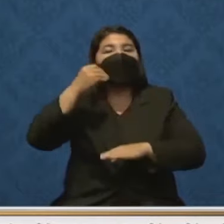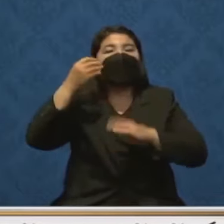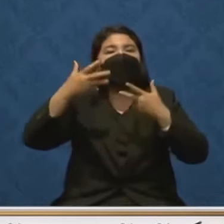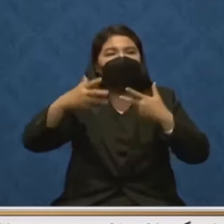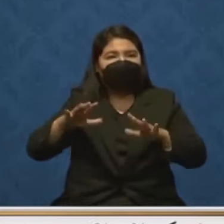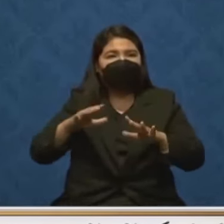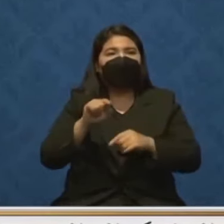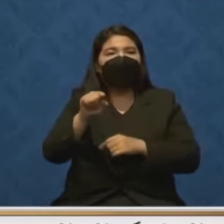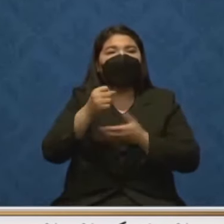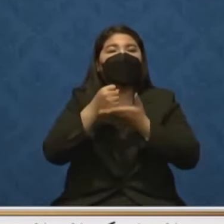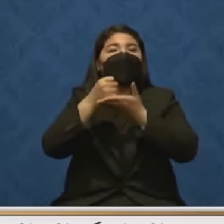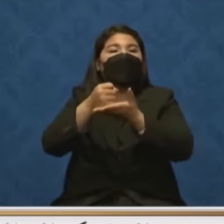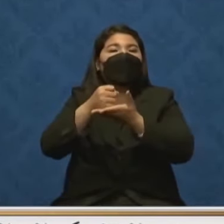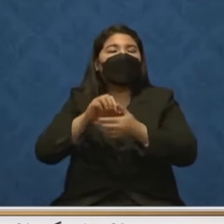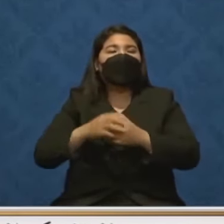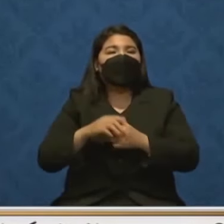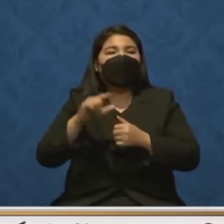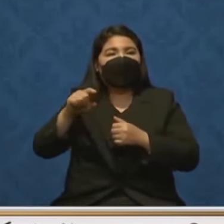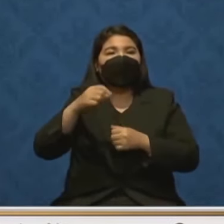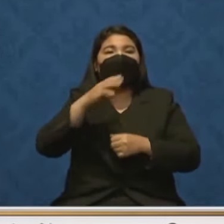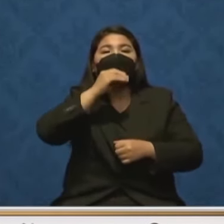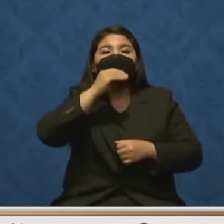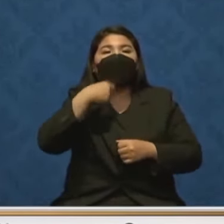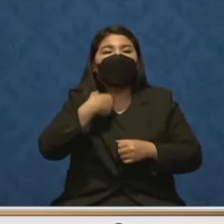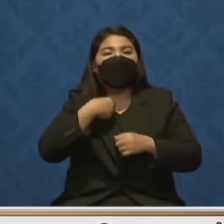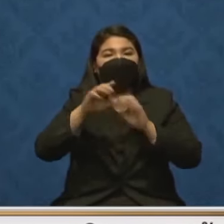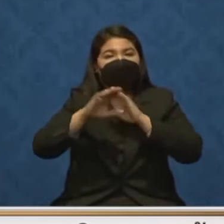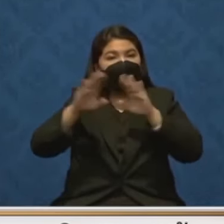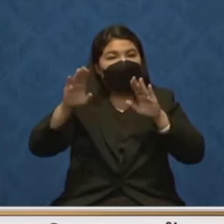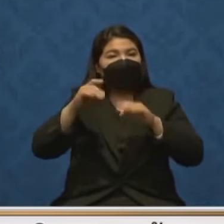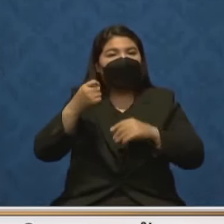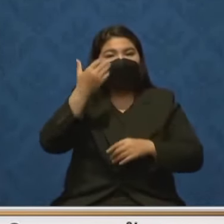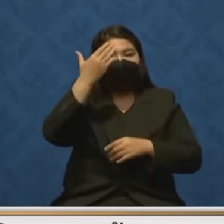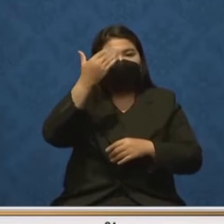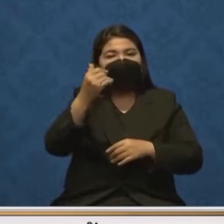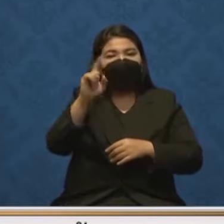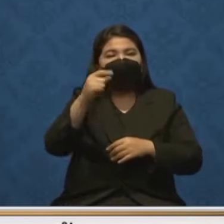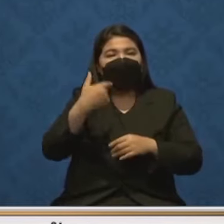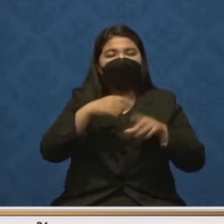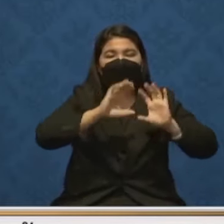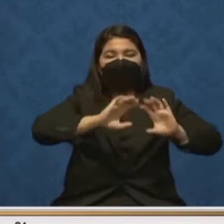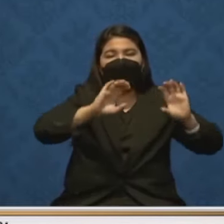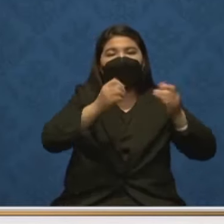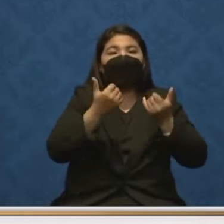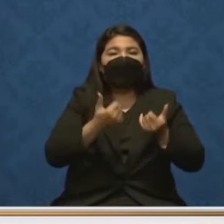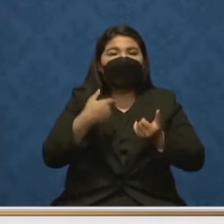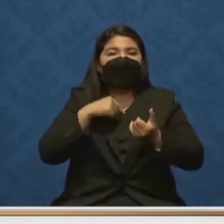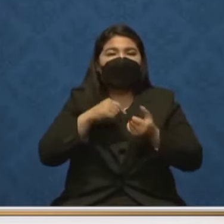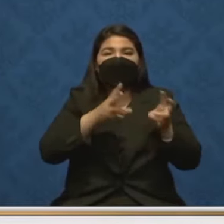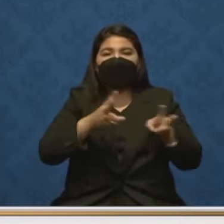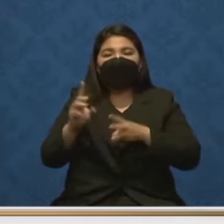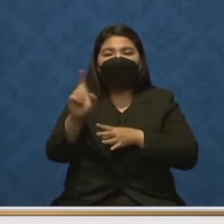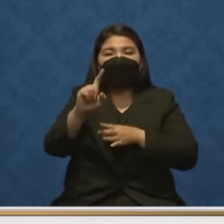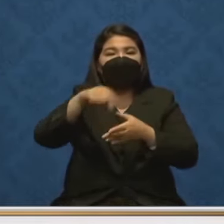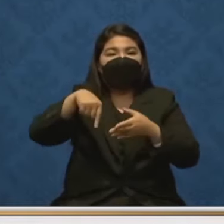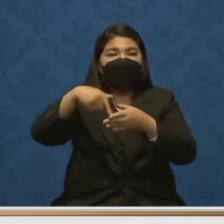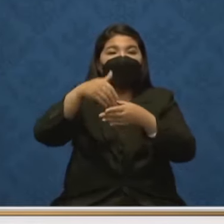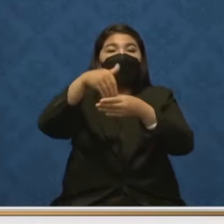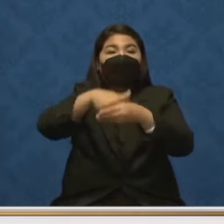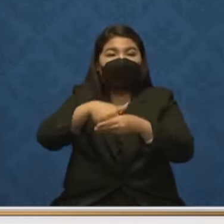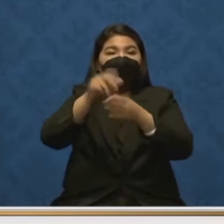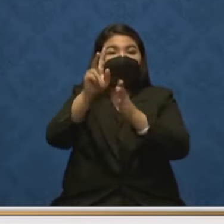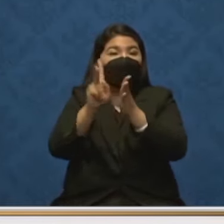ก็จะช่วยพัฒนาทานต้องให้ถอนคำพูดนะคะเพราะว่าแล้วแต่รัฐบาลนี้นะคะมาจากการเลือกตั้งอย่างถูกต้องตามกฎ